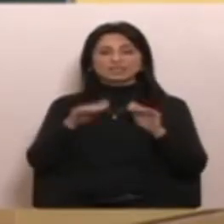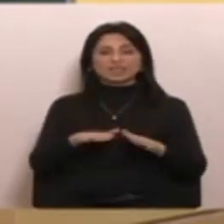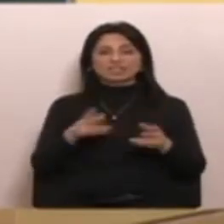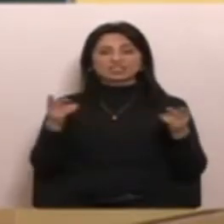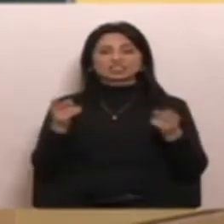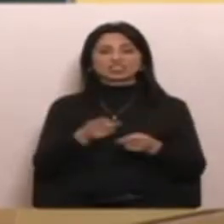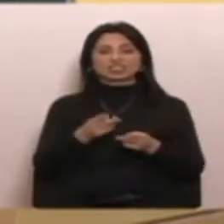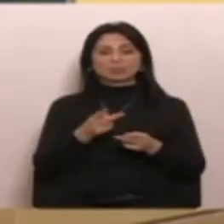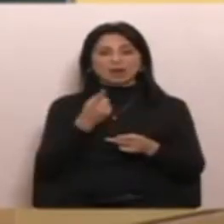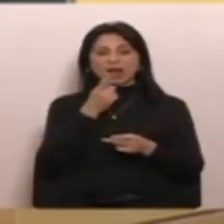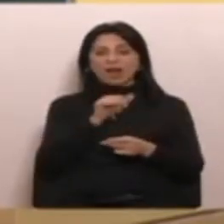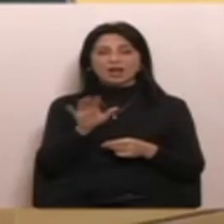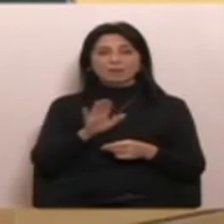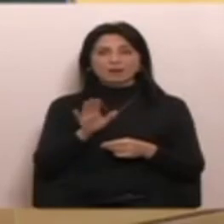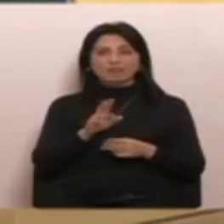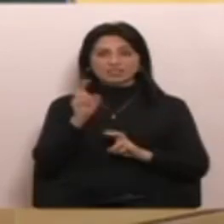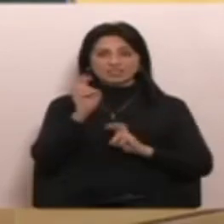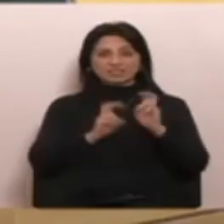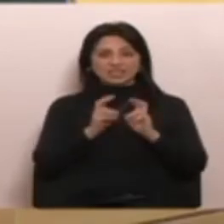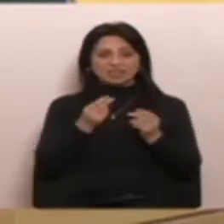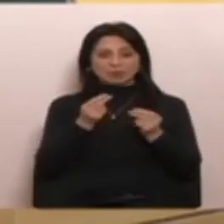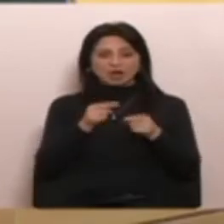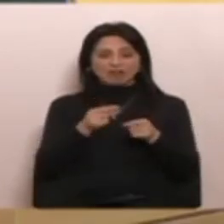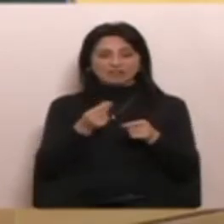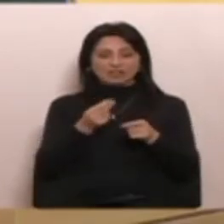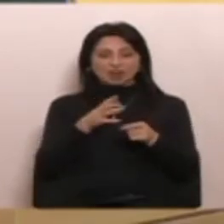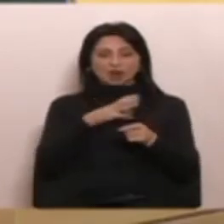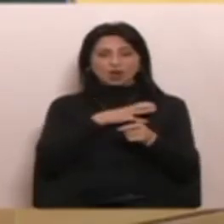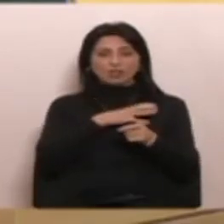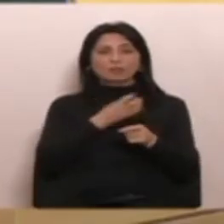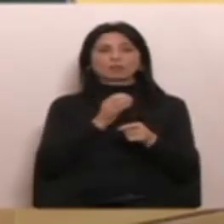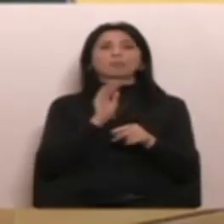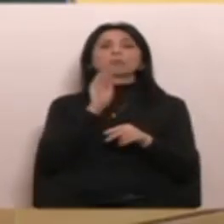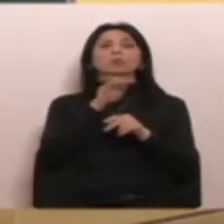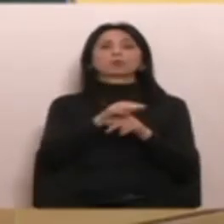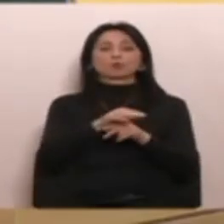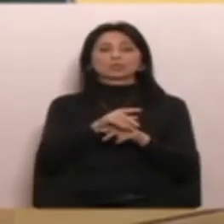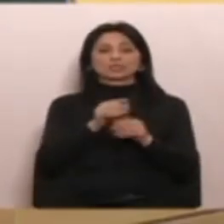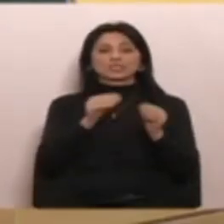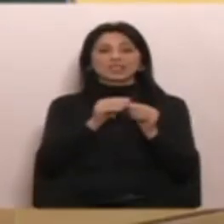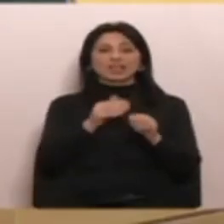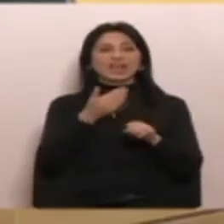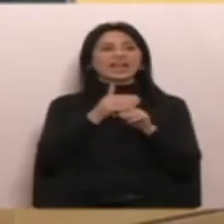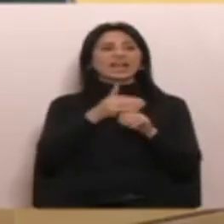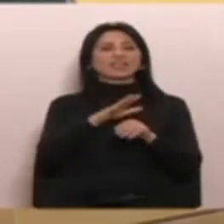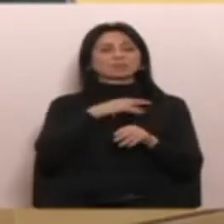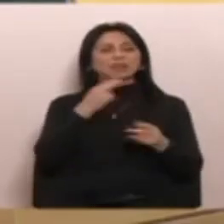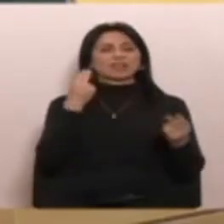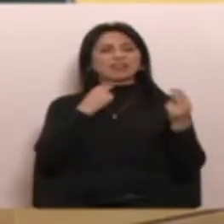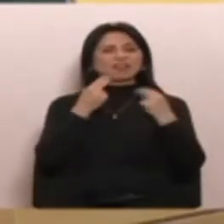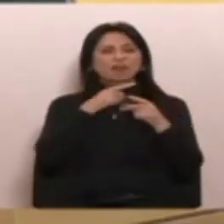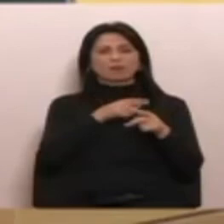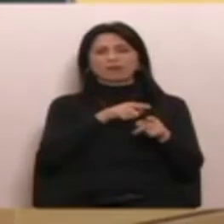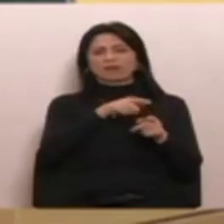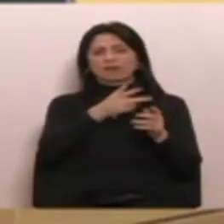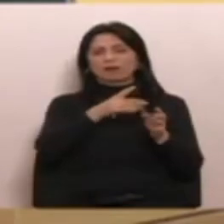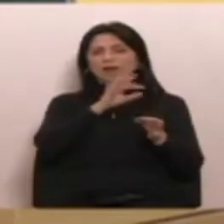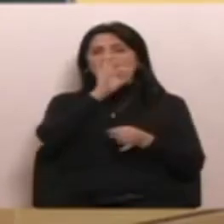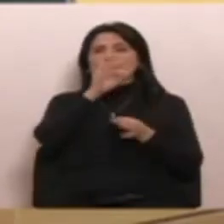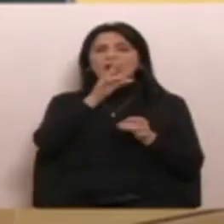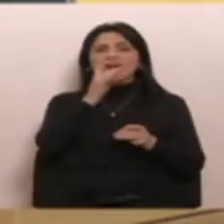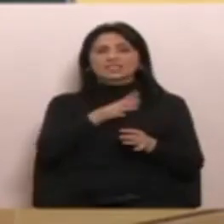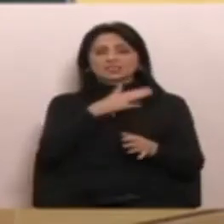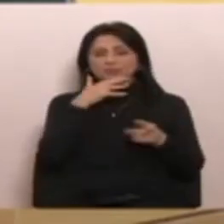სჭირდება არა მარტო საწარმოს კაპიტალში რიცხული ქონების შეფასება, არამედ იგივე კრედიტორული დავალიანებების შეფასება, სხვადასხვა რისკების